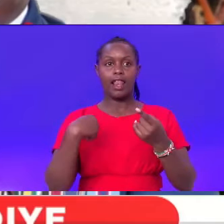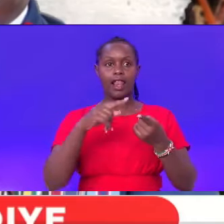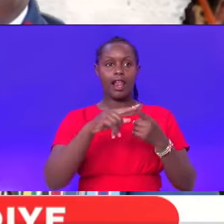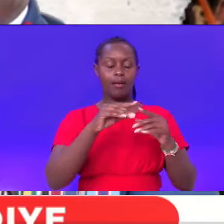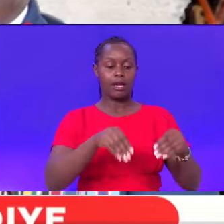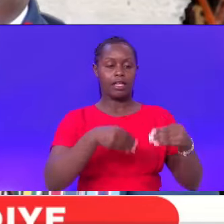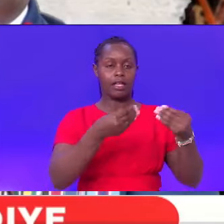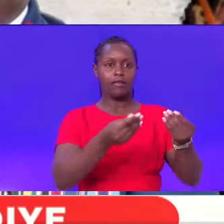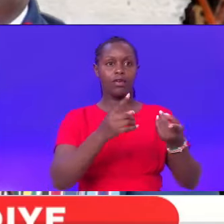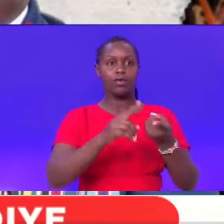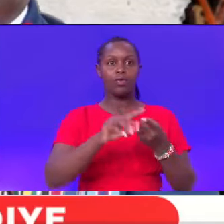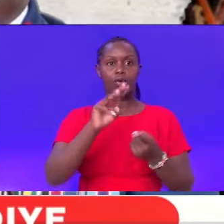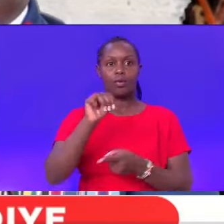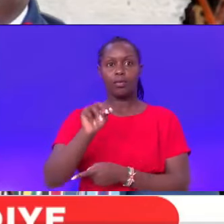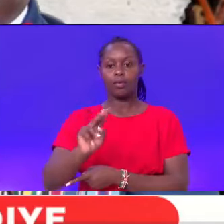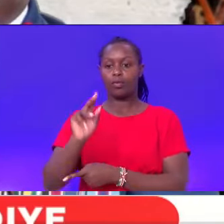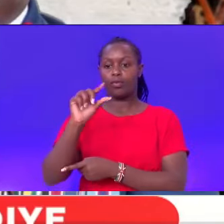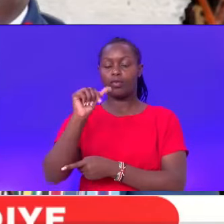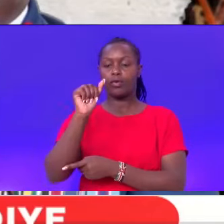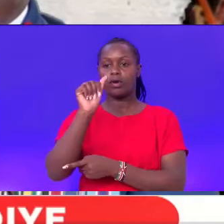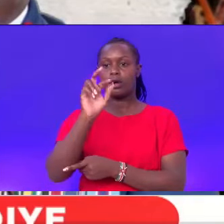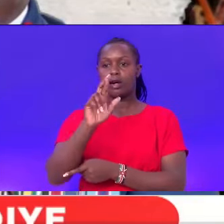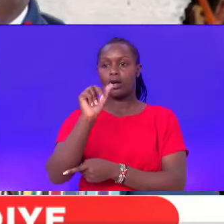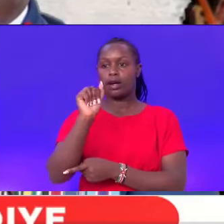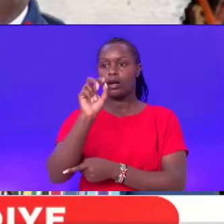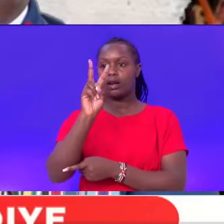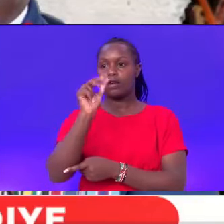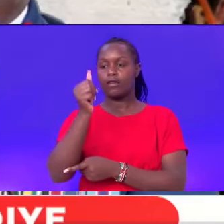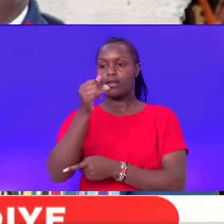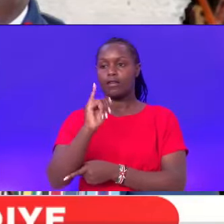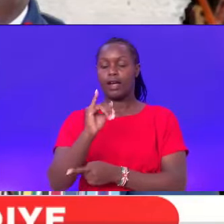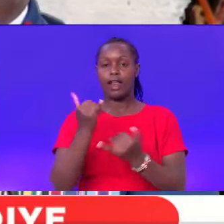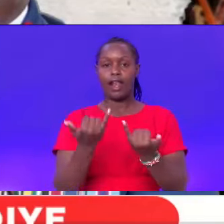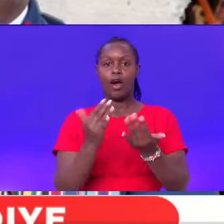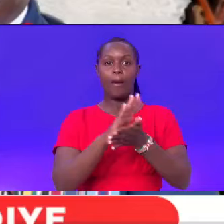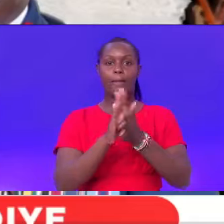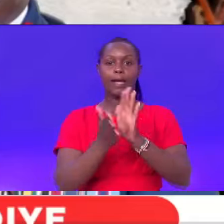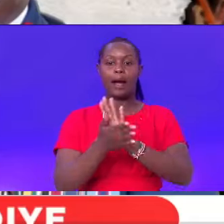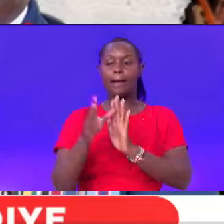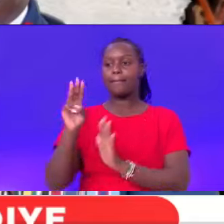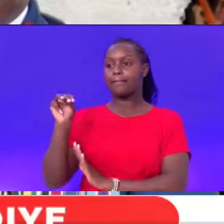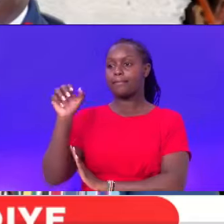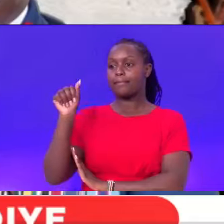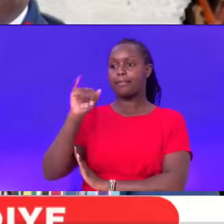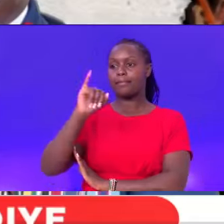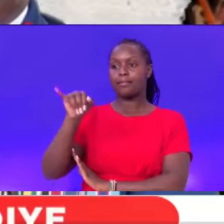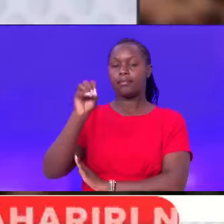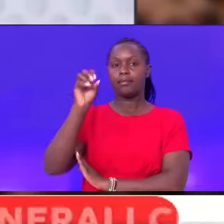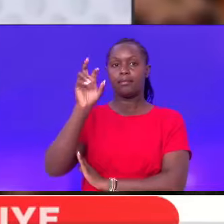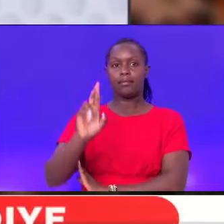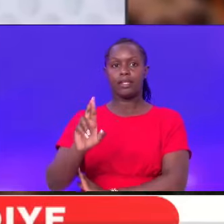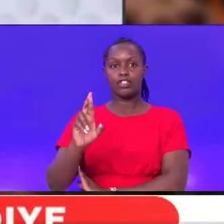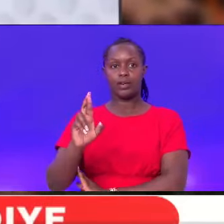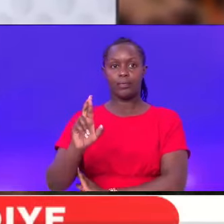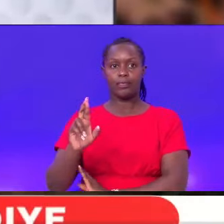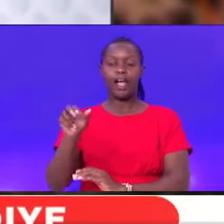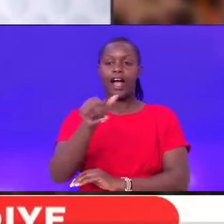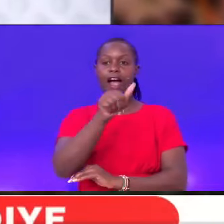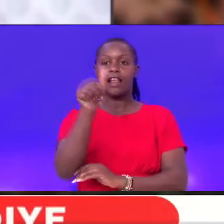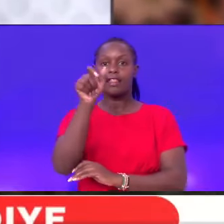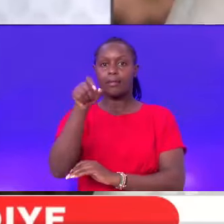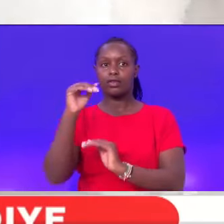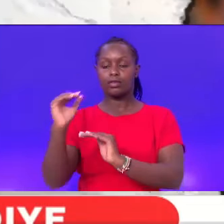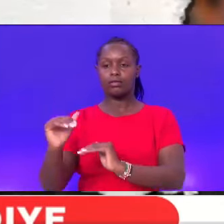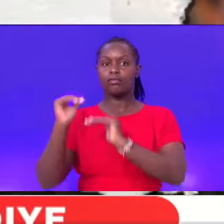jenerali John Mugaravai ambaye amepandishwa cheo kutoka luteni jenerali. Mwingine ambaye Rais Ruto alimpandisha cheo ni meja jenerali